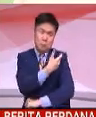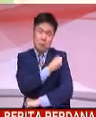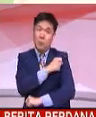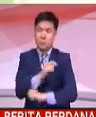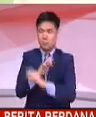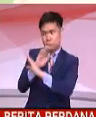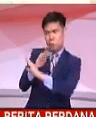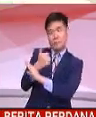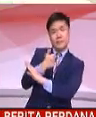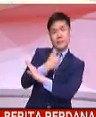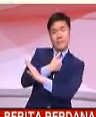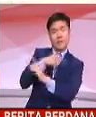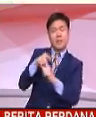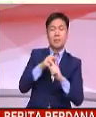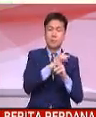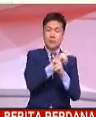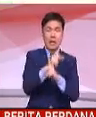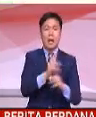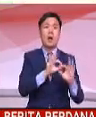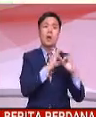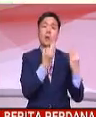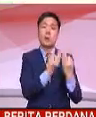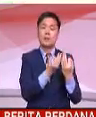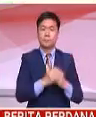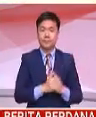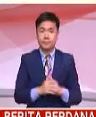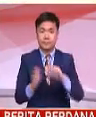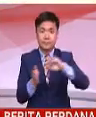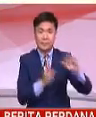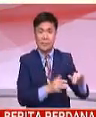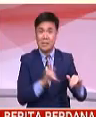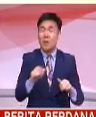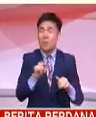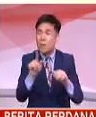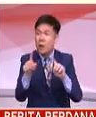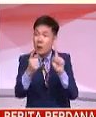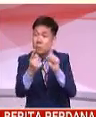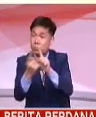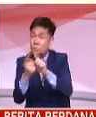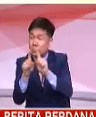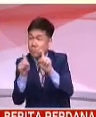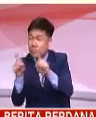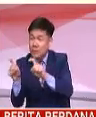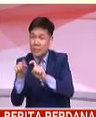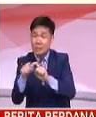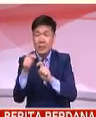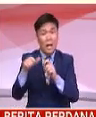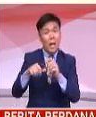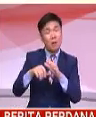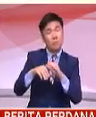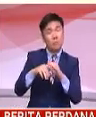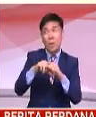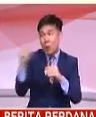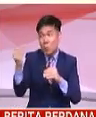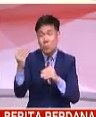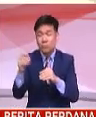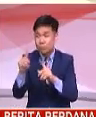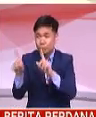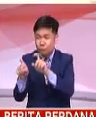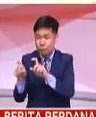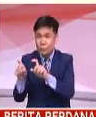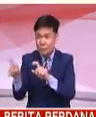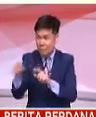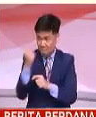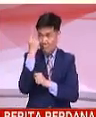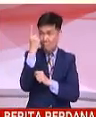diri dan keluarga. Tapi kerana ada kesempatan kita bercanya dengan orang, kadang-kadang kalau dengan handphone tak semestinya